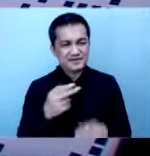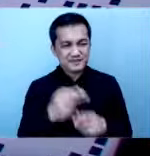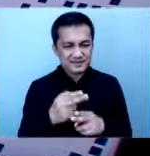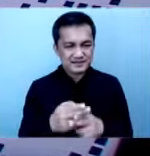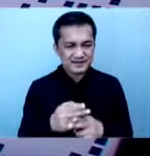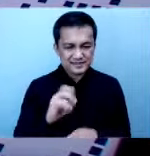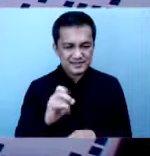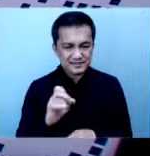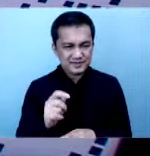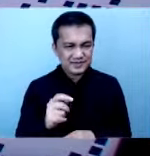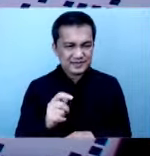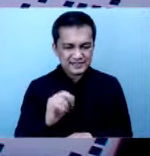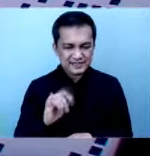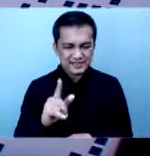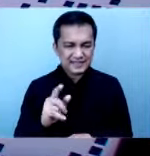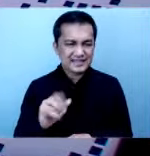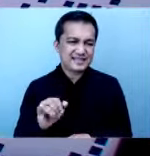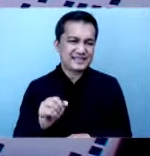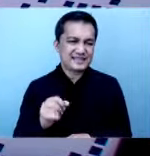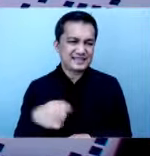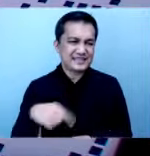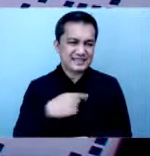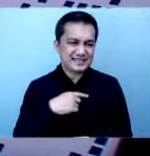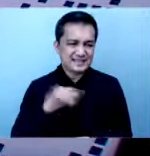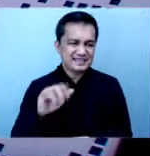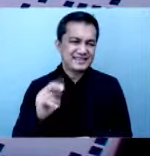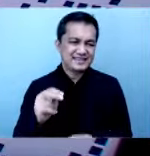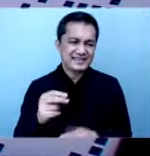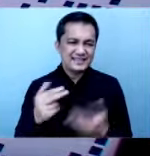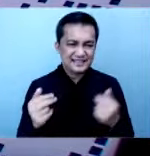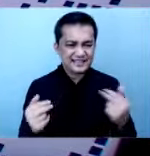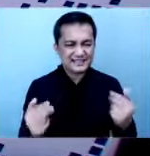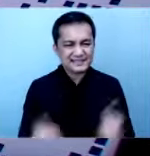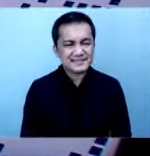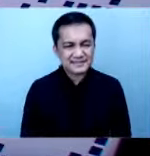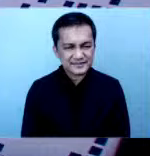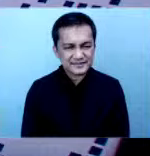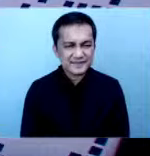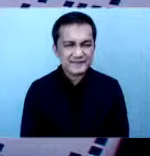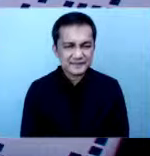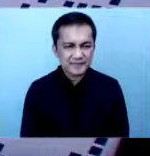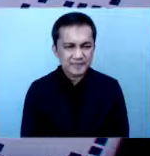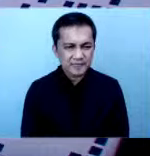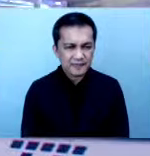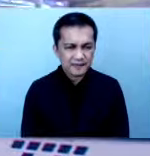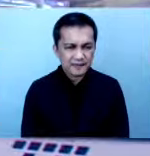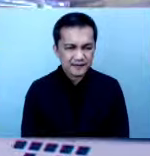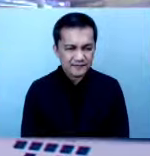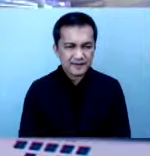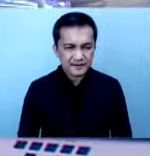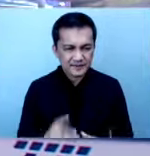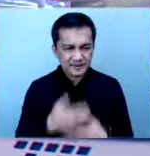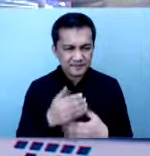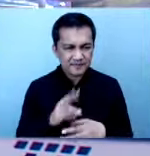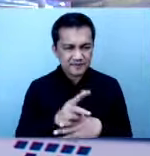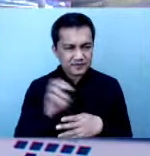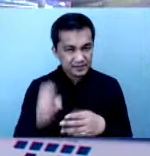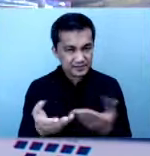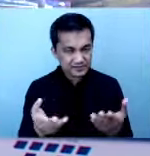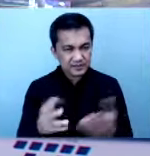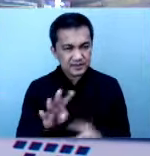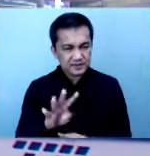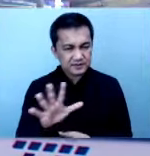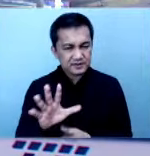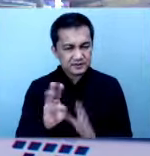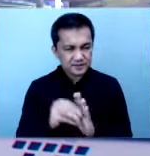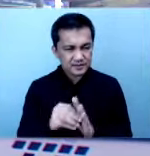Tili Tayo Dyan. Yes. Okay, Ryan. Madami yan. Oh, happy weekend mga kapatid. Yan ang 45 minuto